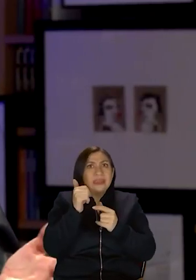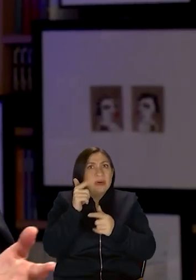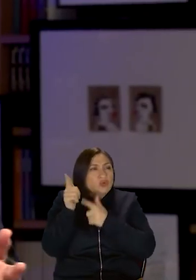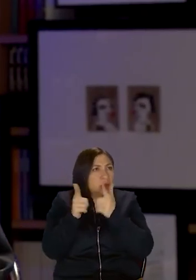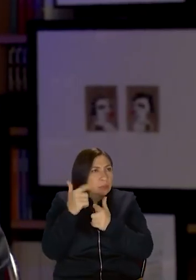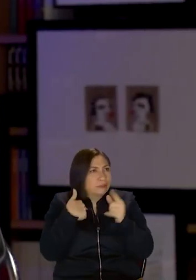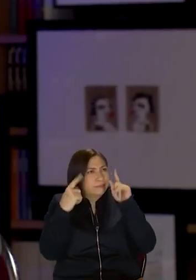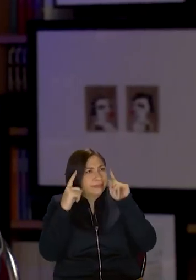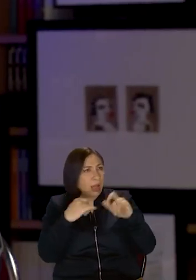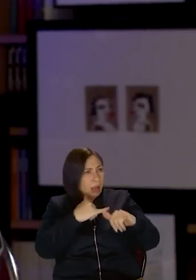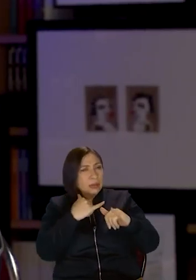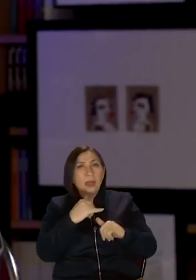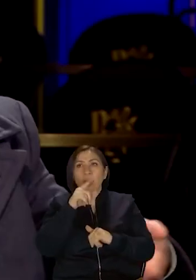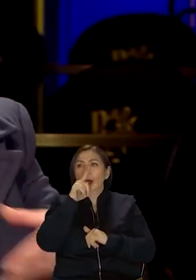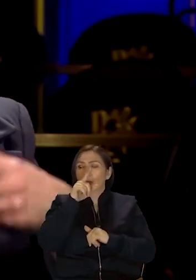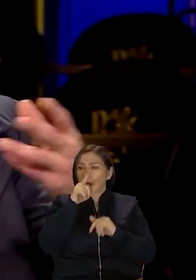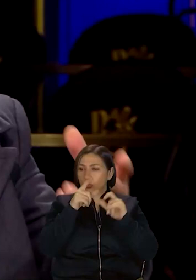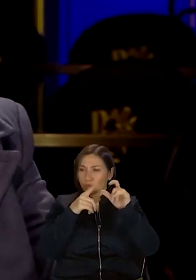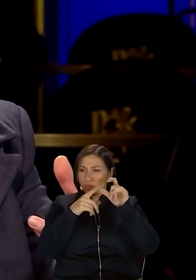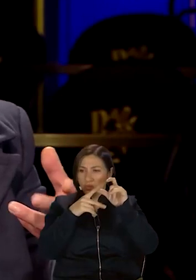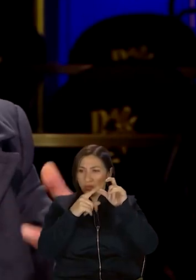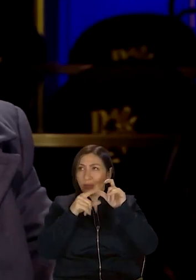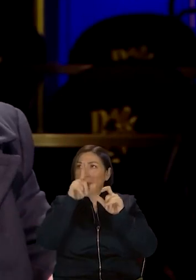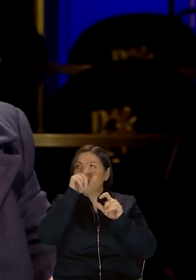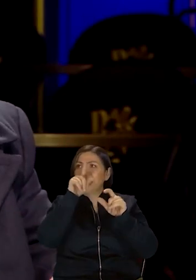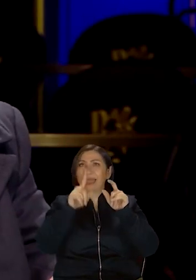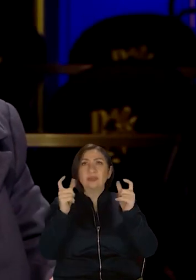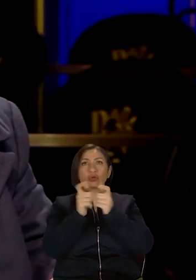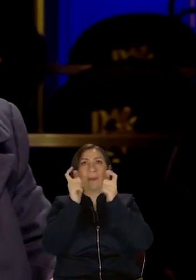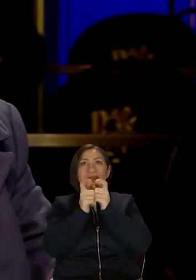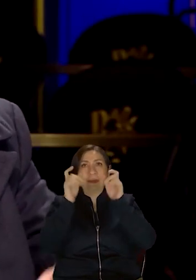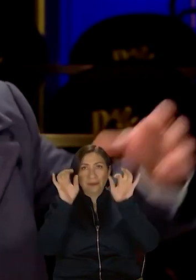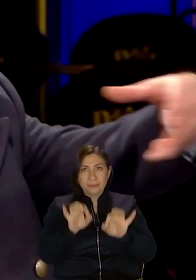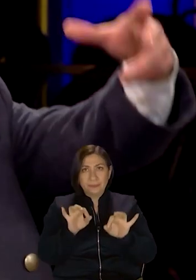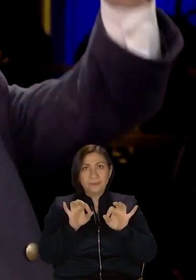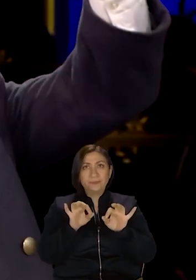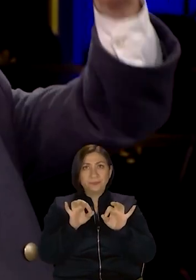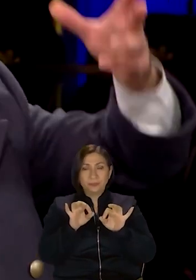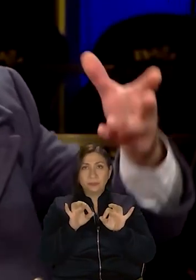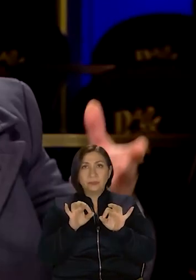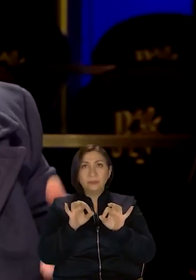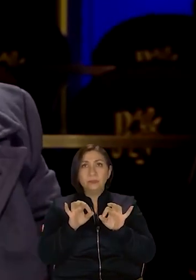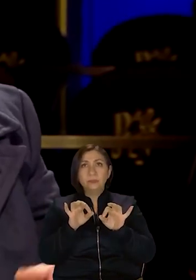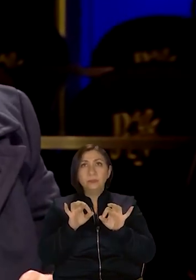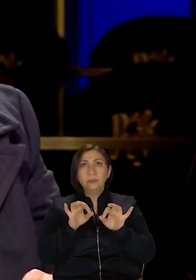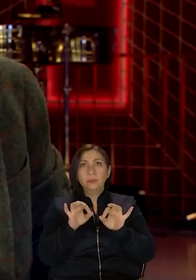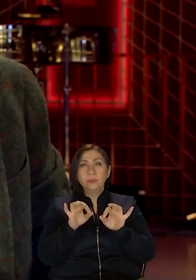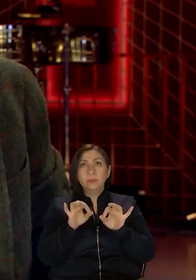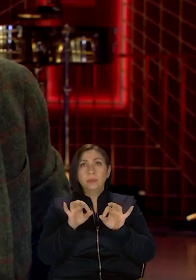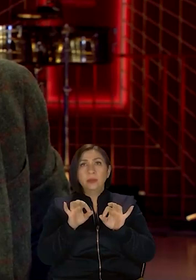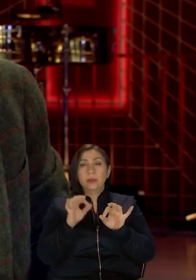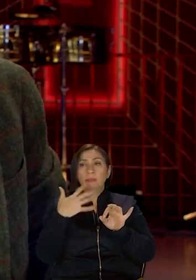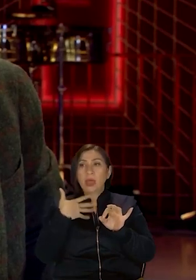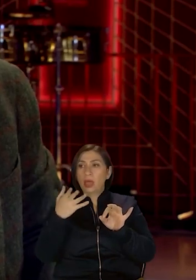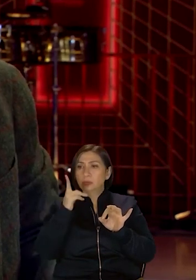çekildi bu falan oldu? Ya böyle Şubat, Mart gibi falan bunun ilk toplantıları falan oldu. Seven Pictures'ın işte binasında falan.